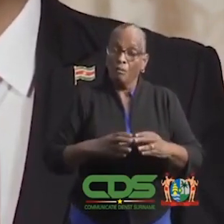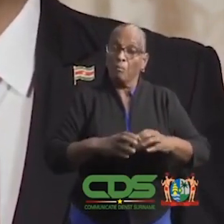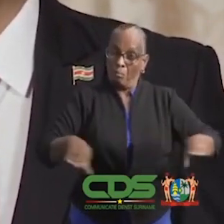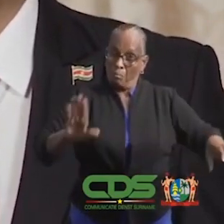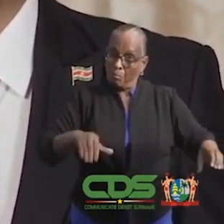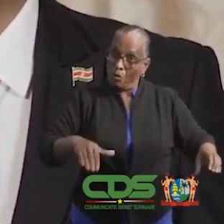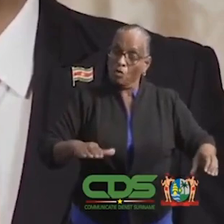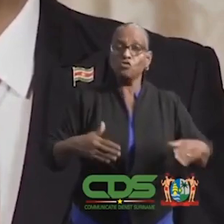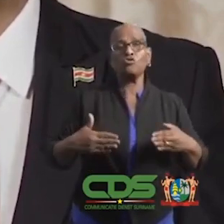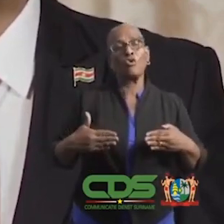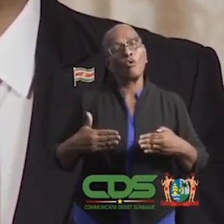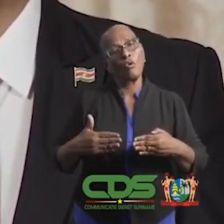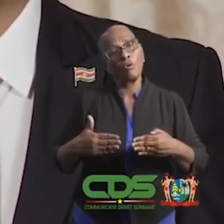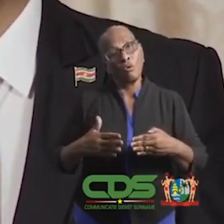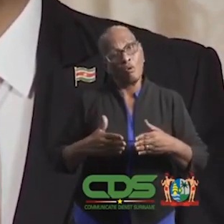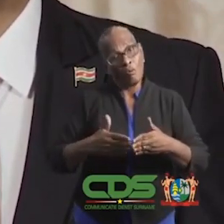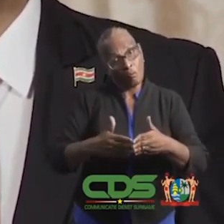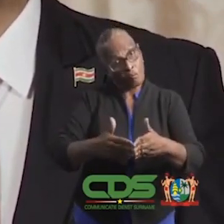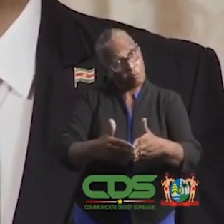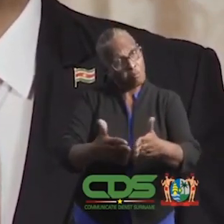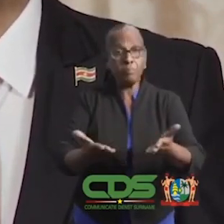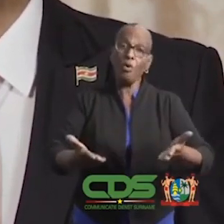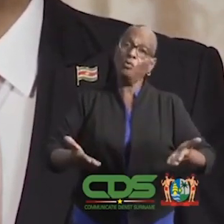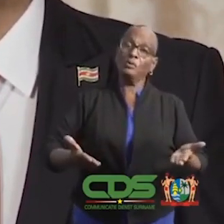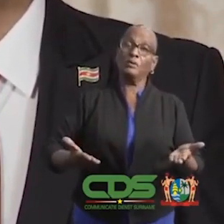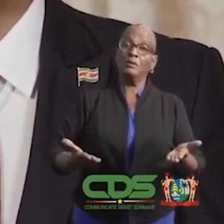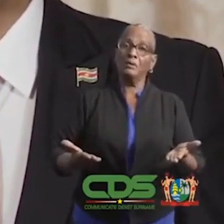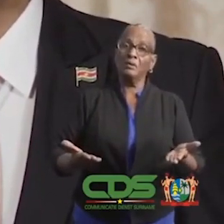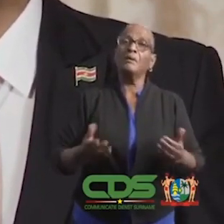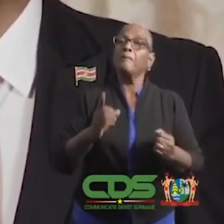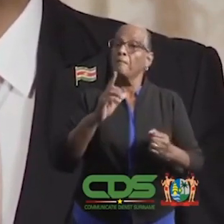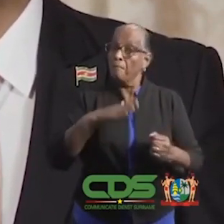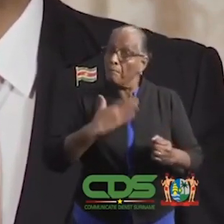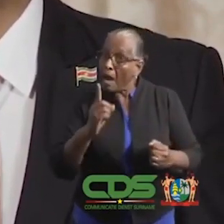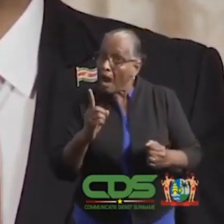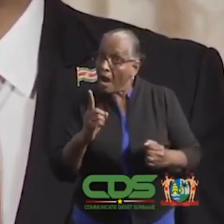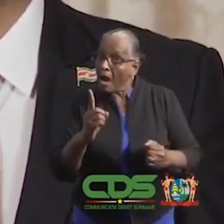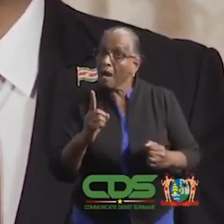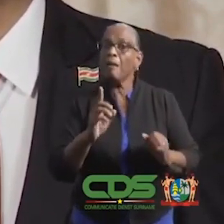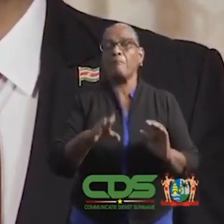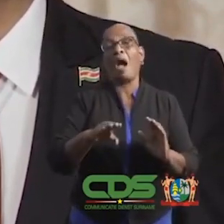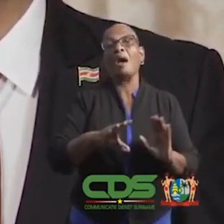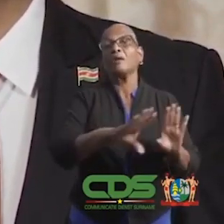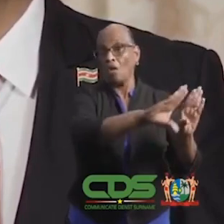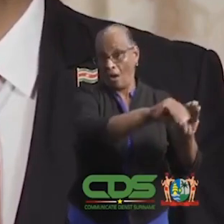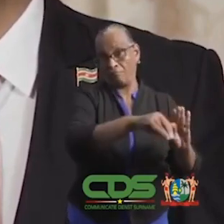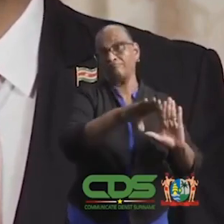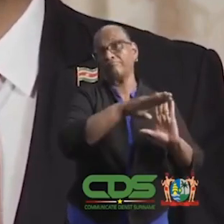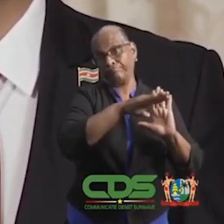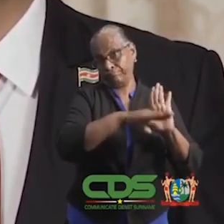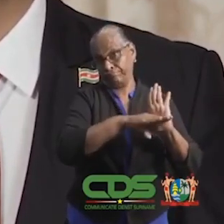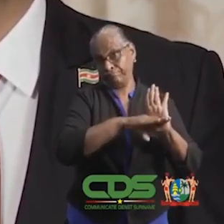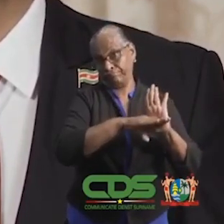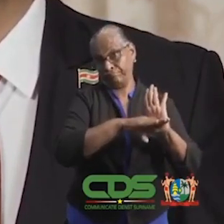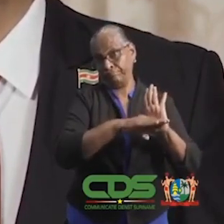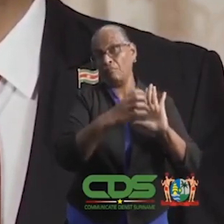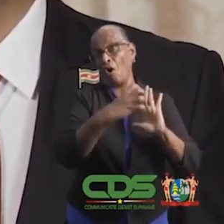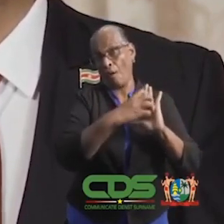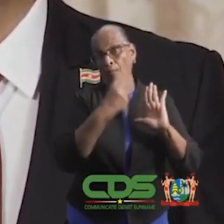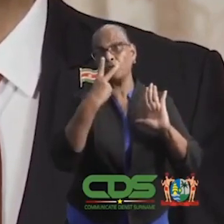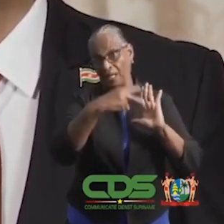openbaar transport over de weg of over het water is uitsluitend toegestaan met inachtneming van het protocol openbaar vervoer.